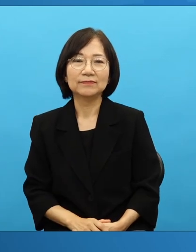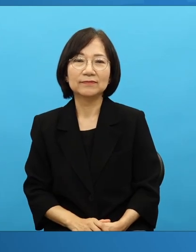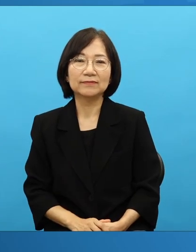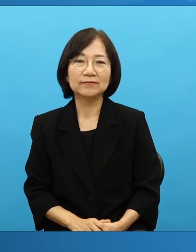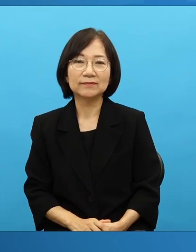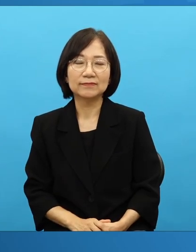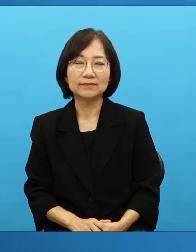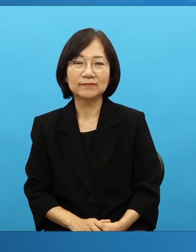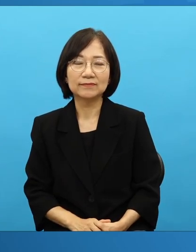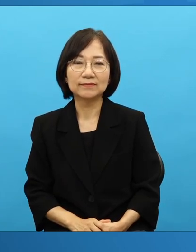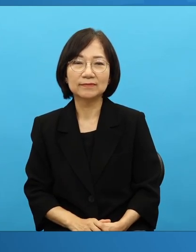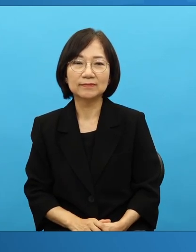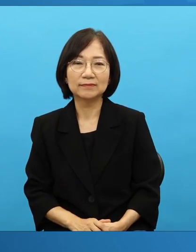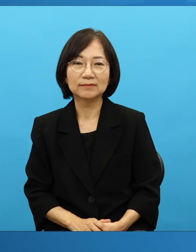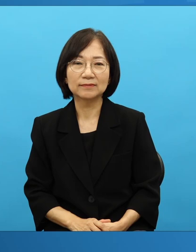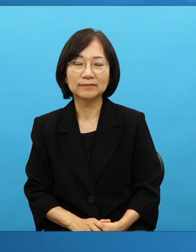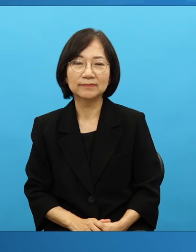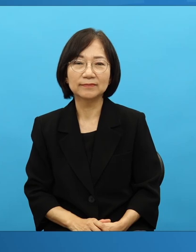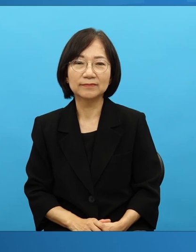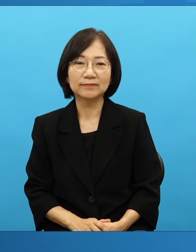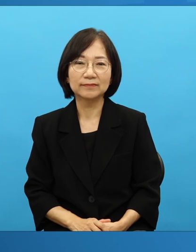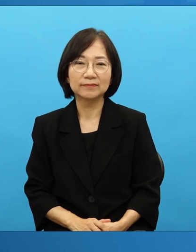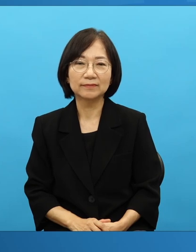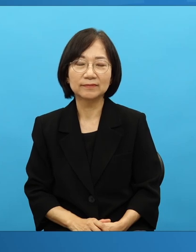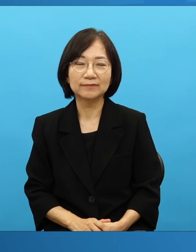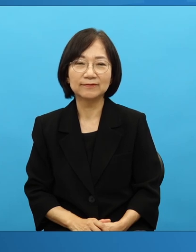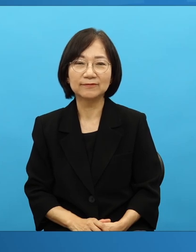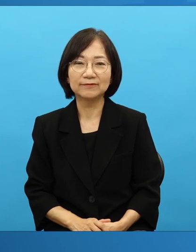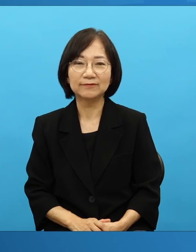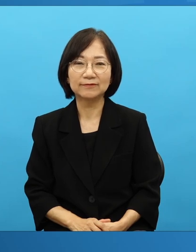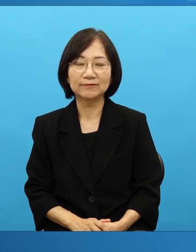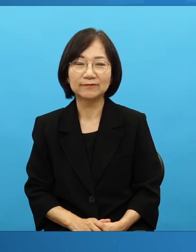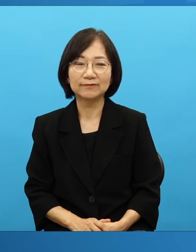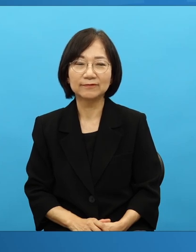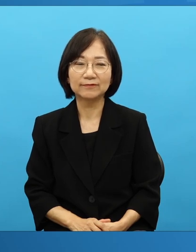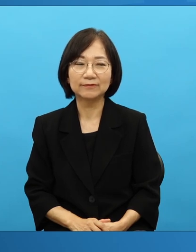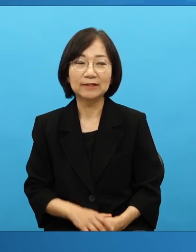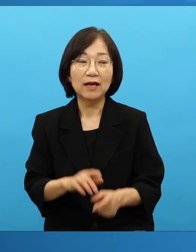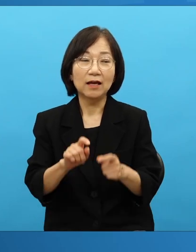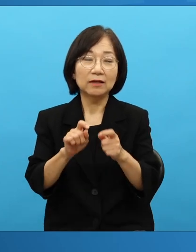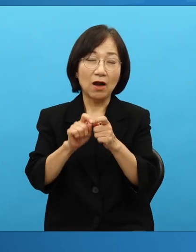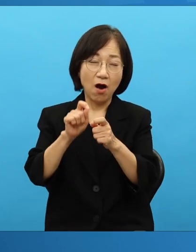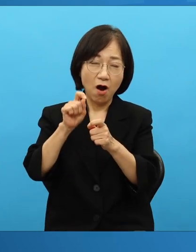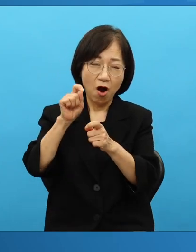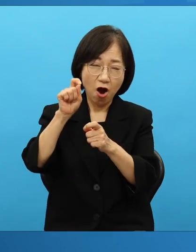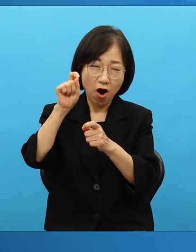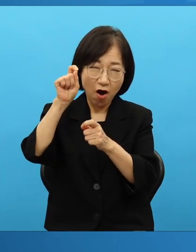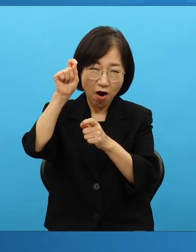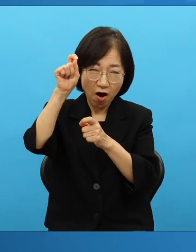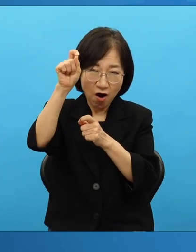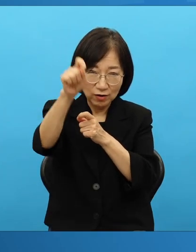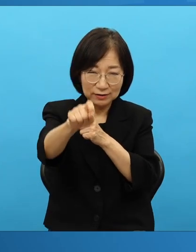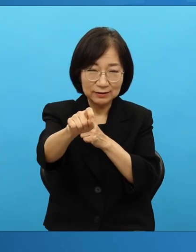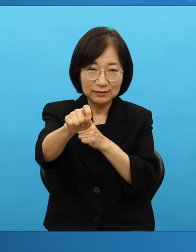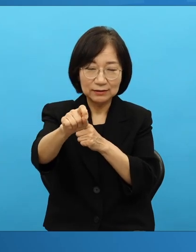이게 바로 세세뭉토록 있을 영원한 유산을 남겼다 그 말이요.